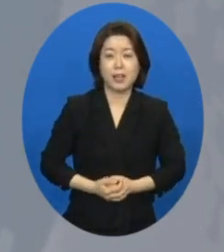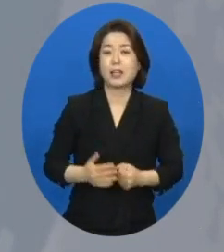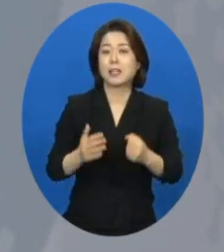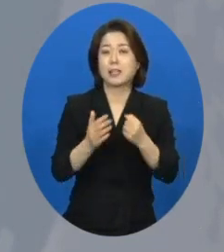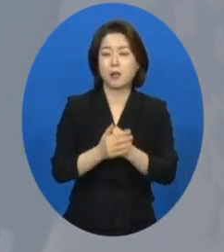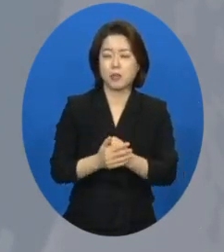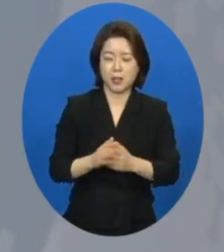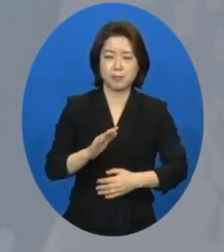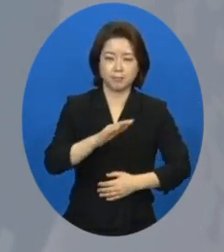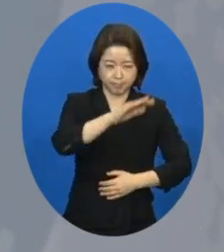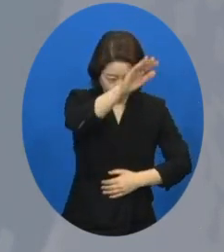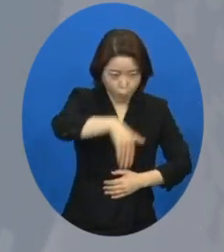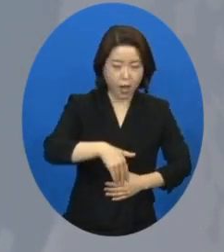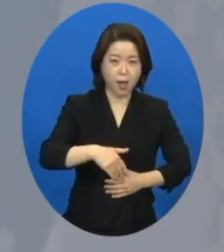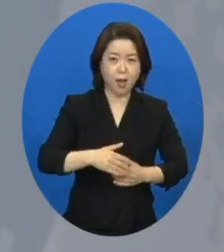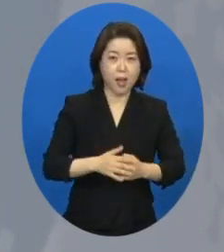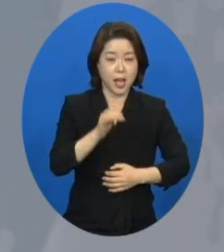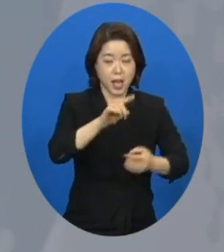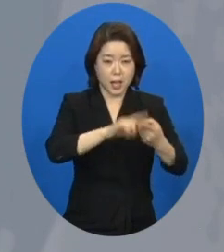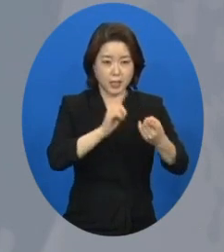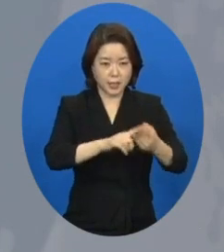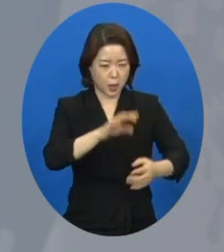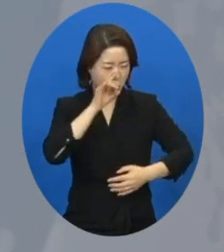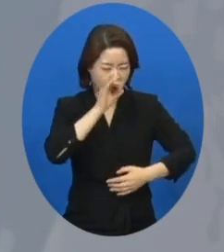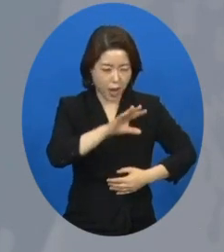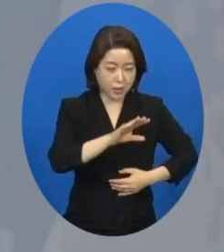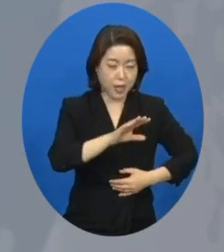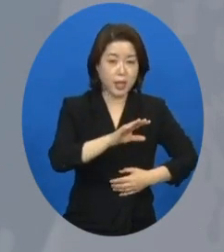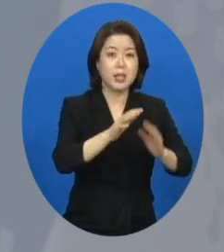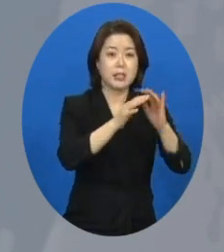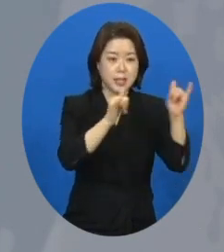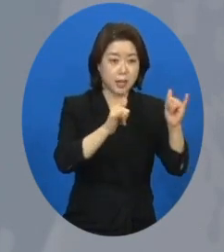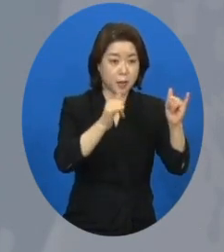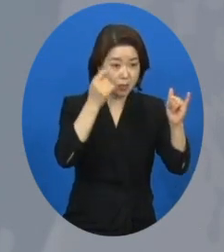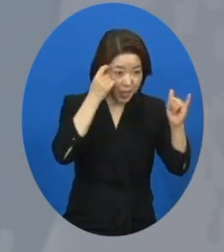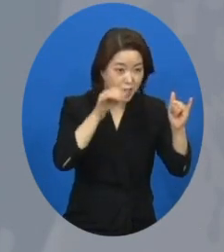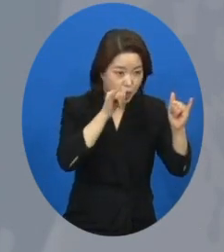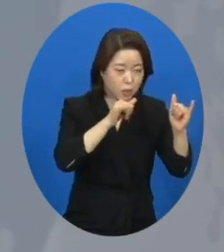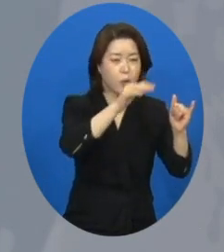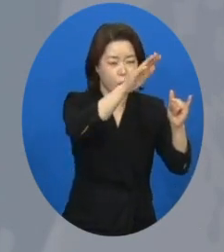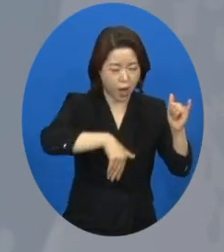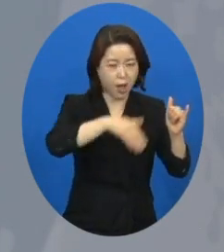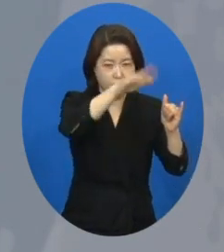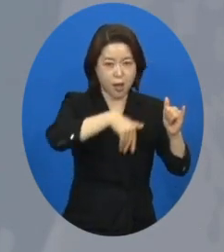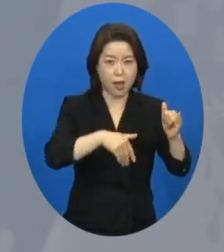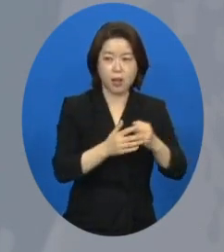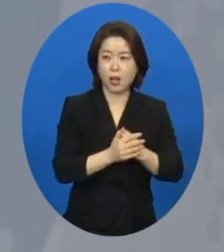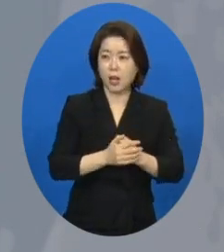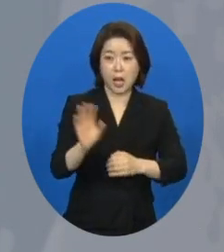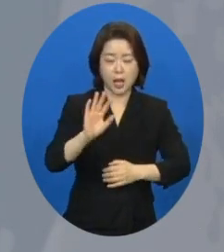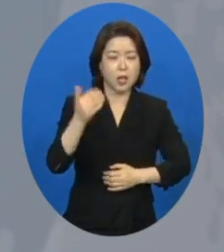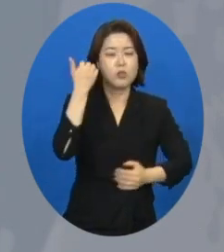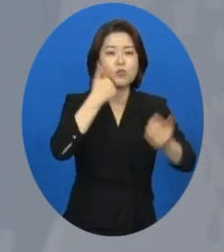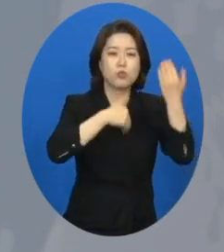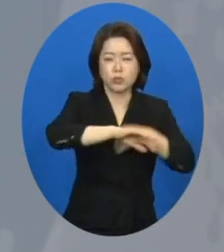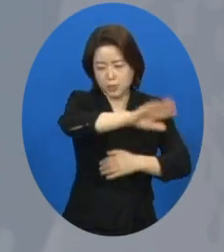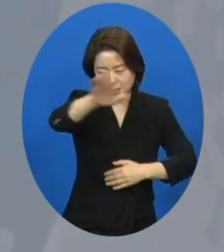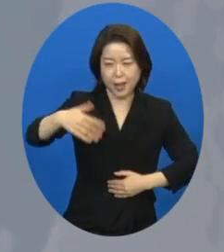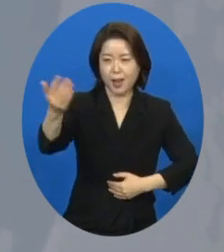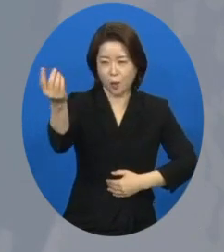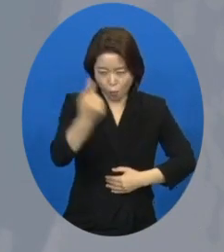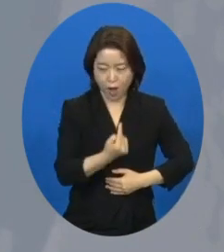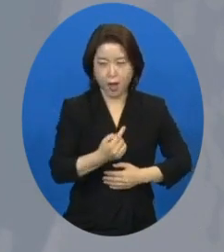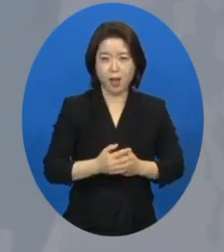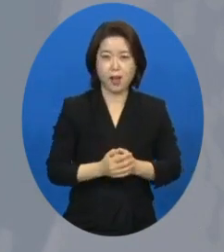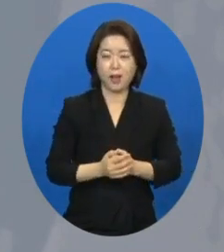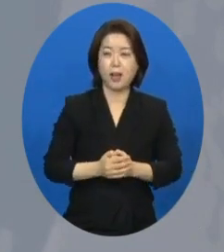그러므로 오라. 이대로는 안 되겠다고 하는 사람은 오라. 아니 누구든 오라. 그를